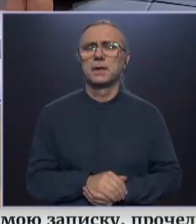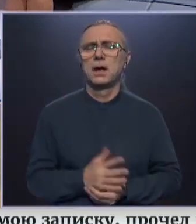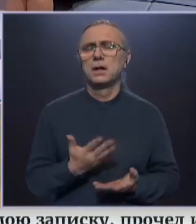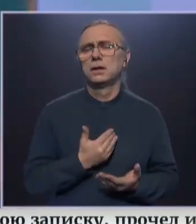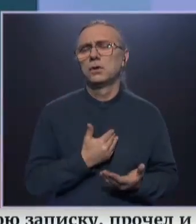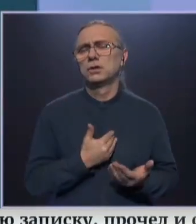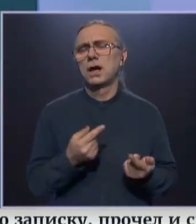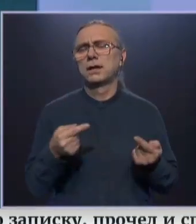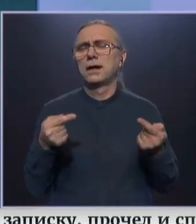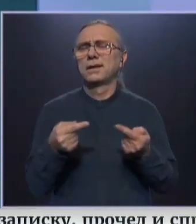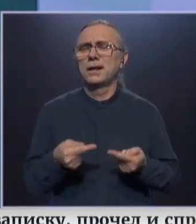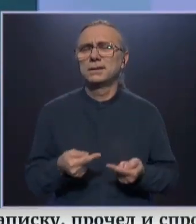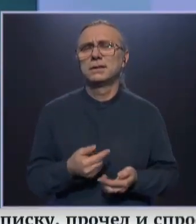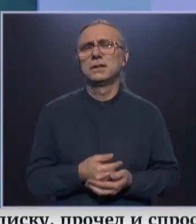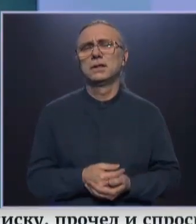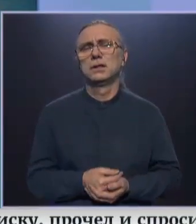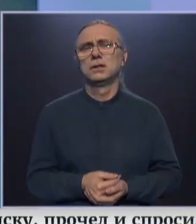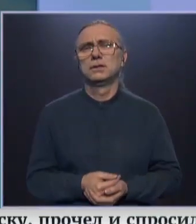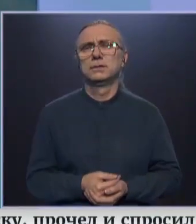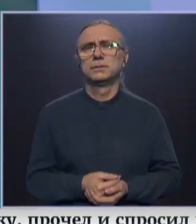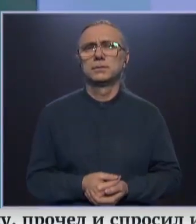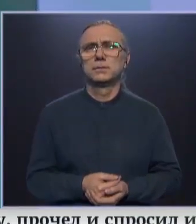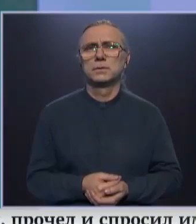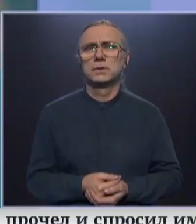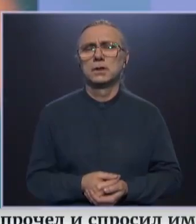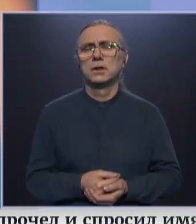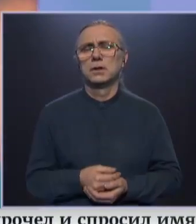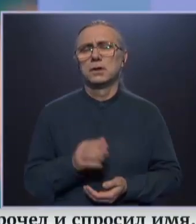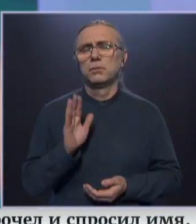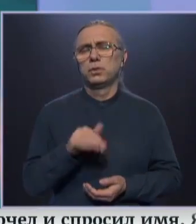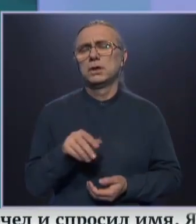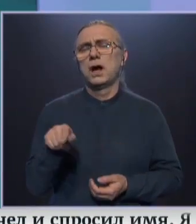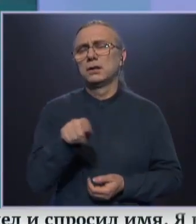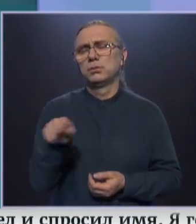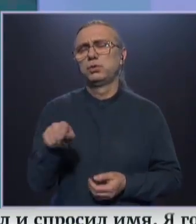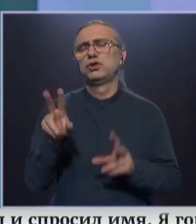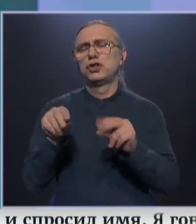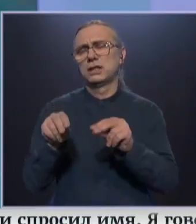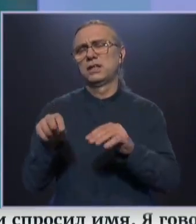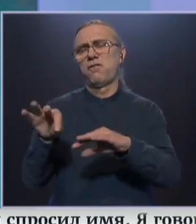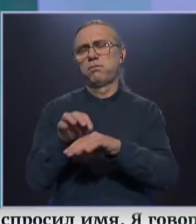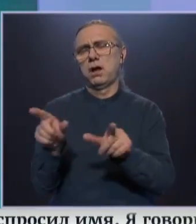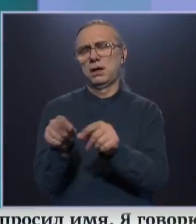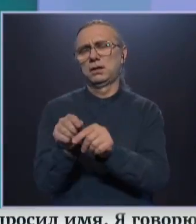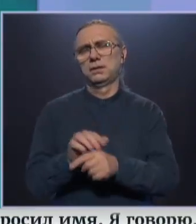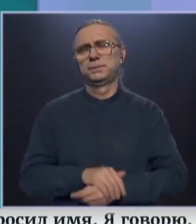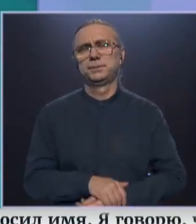конкретики, то пусть будут счастливы с детьми, в браке с детьми. Молятся